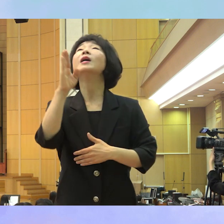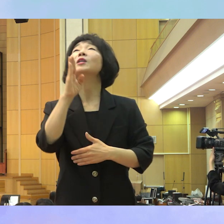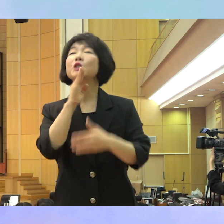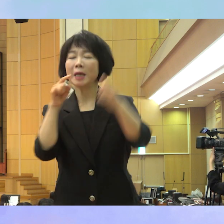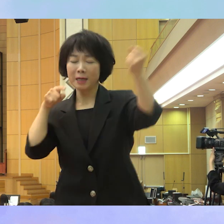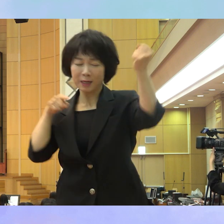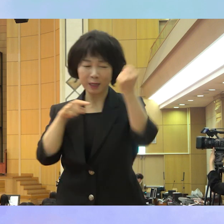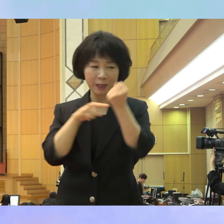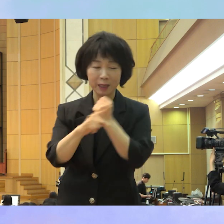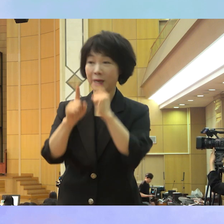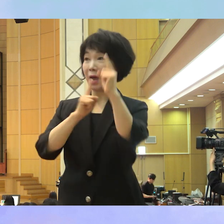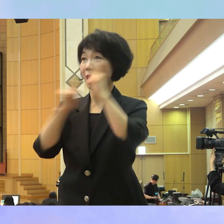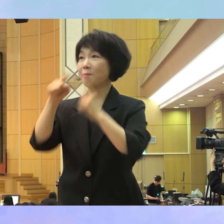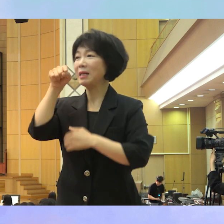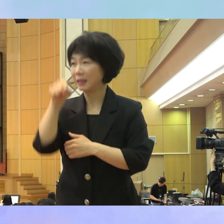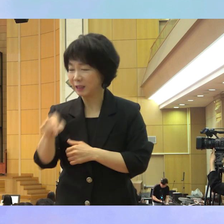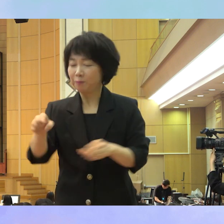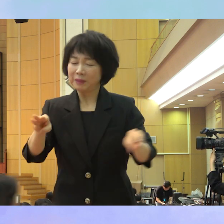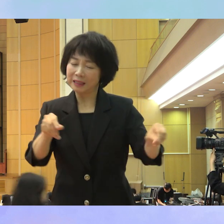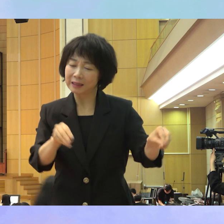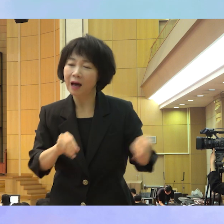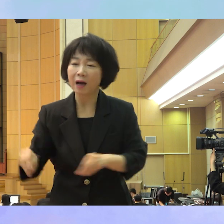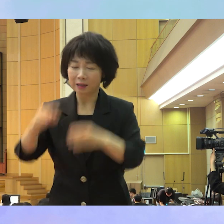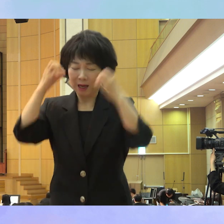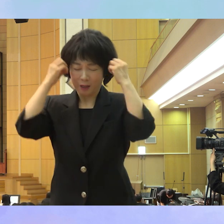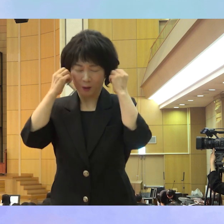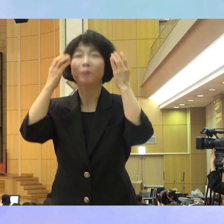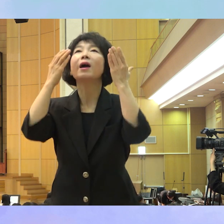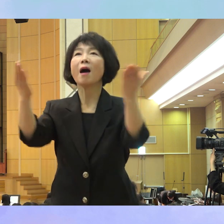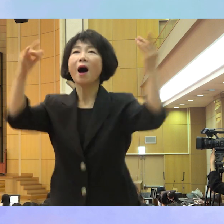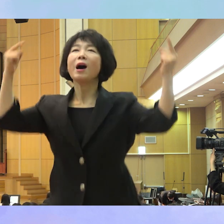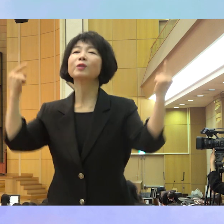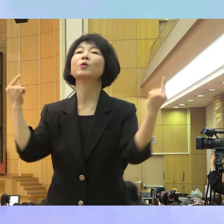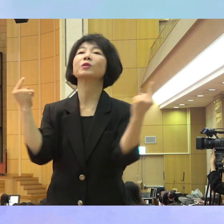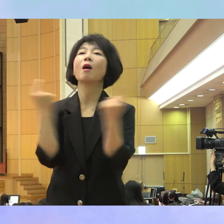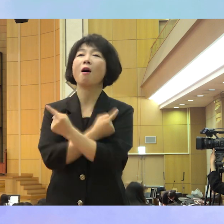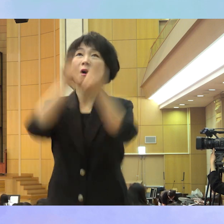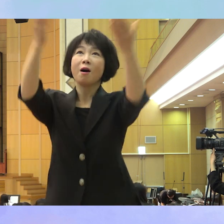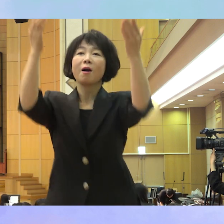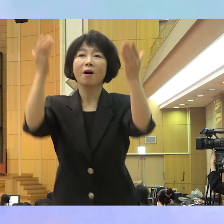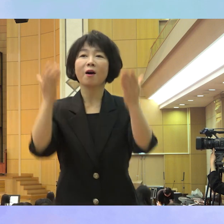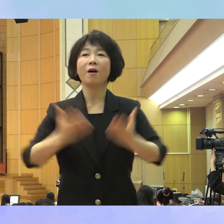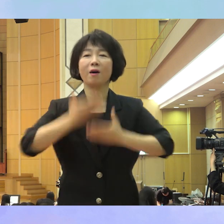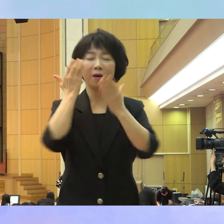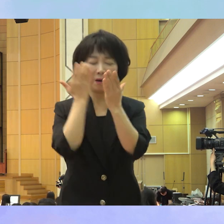하소서. 진리의 말씀 이 땅 새롭게